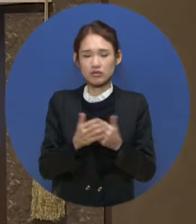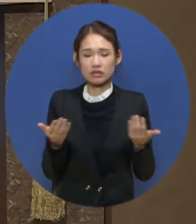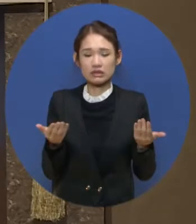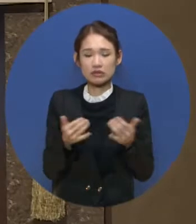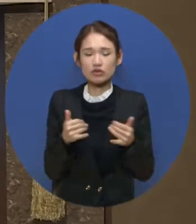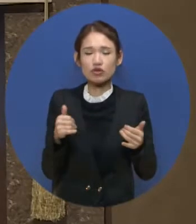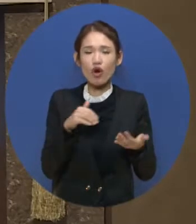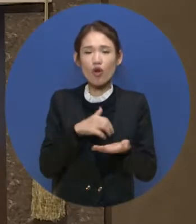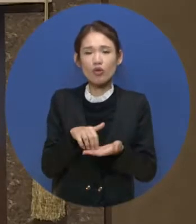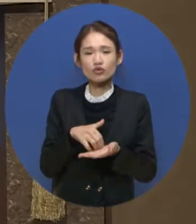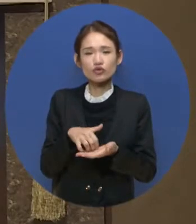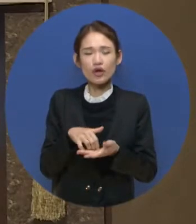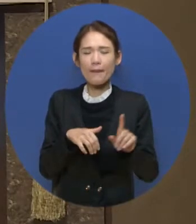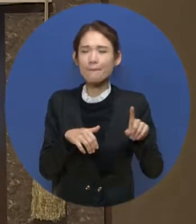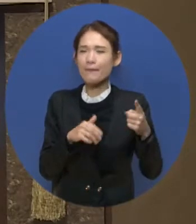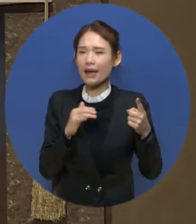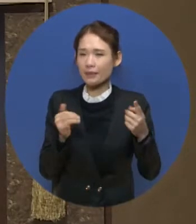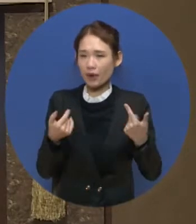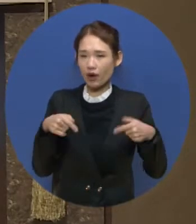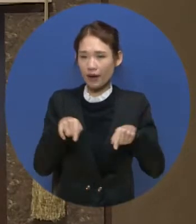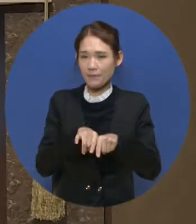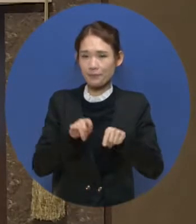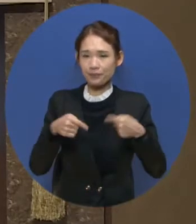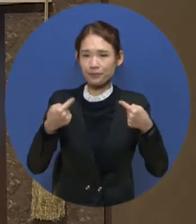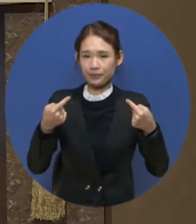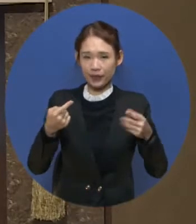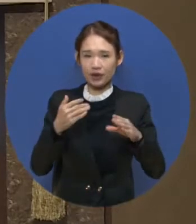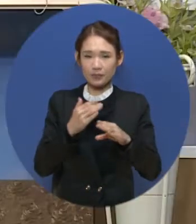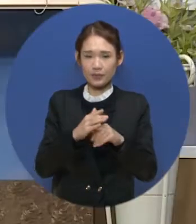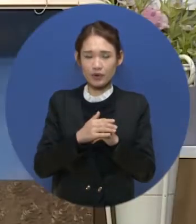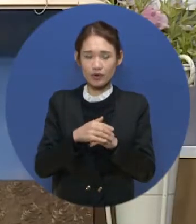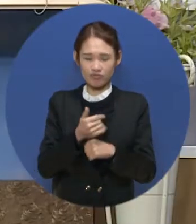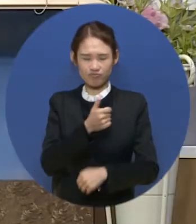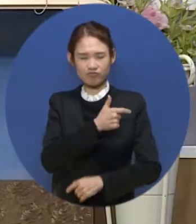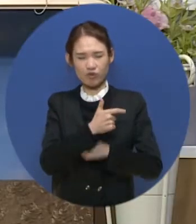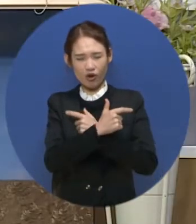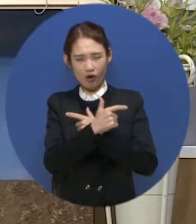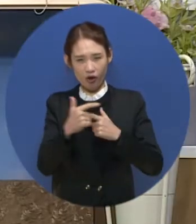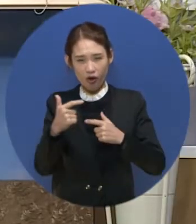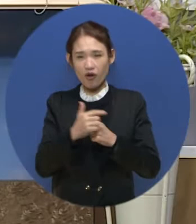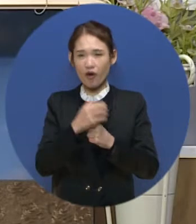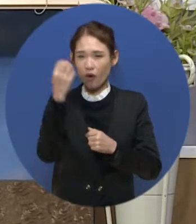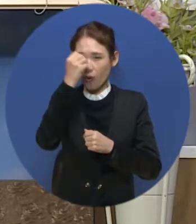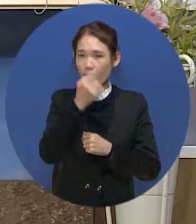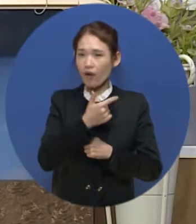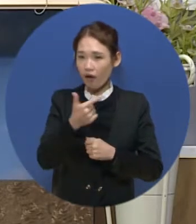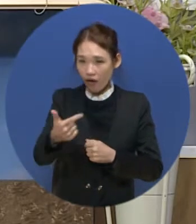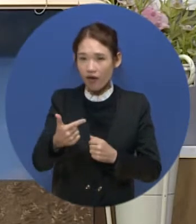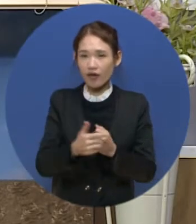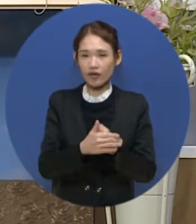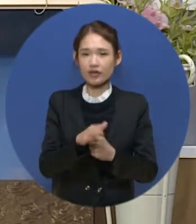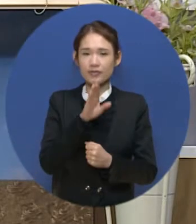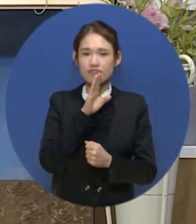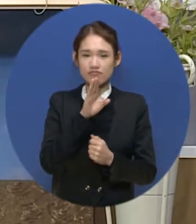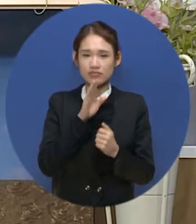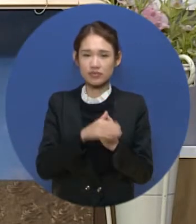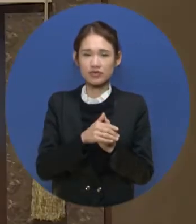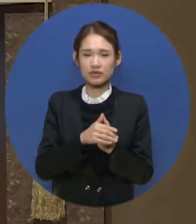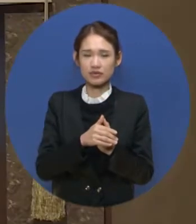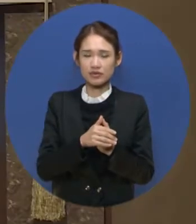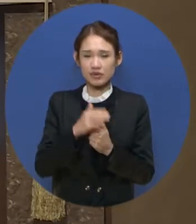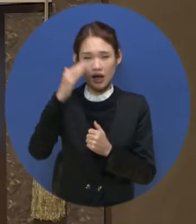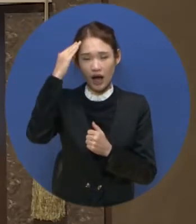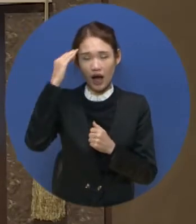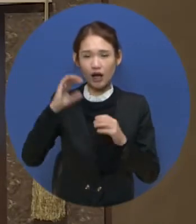네. 한 100여 명이 함께 같이 하고 있습니다. 좀 크죠? 예, 상당히 좀 규모가 있는 네네네.